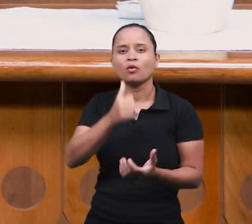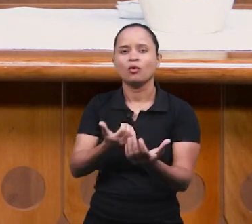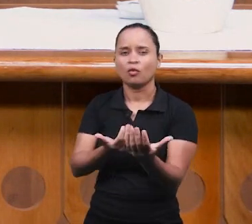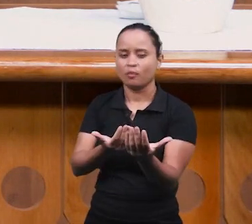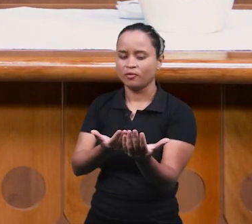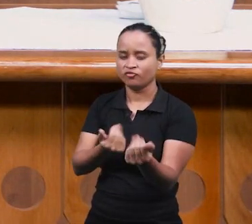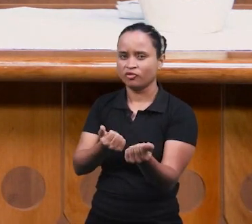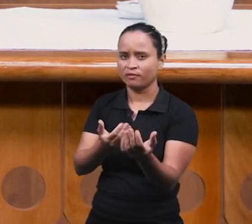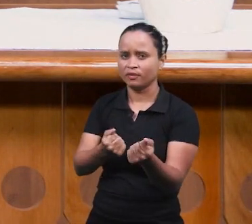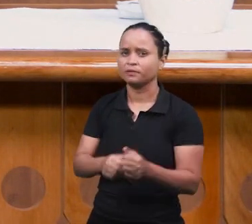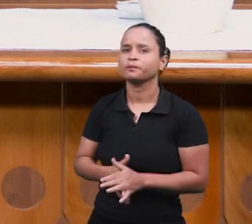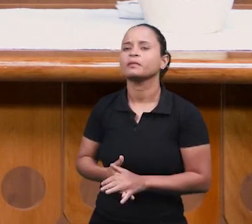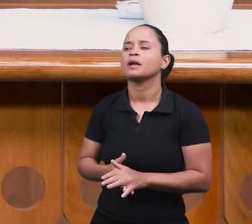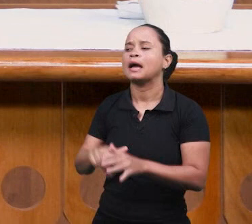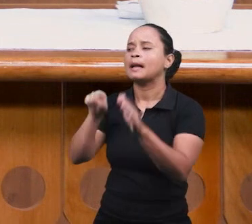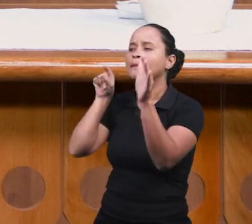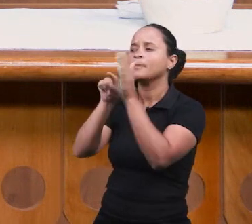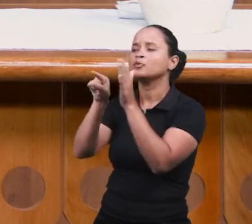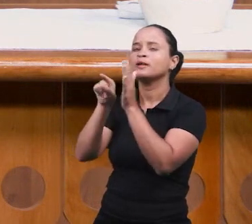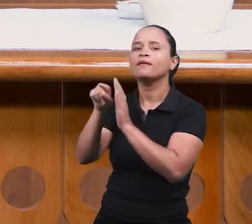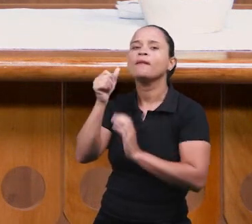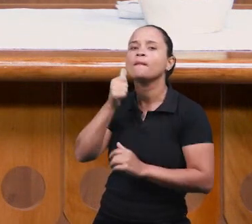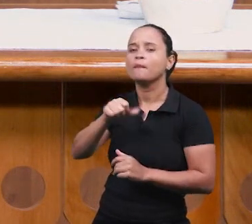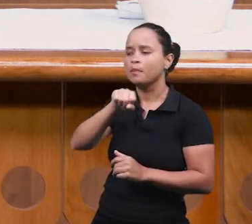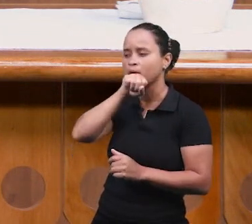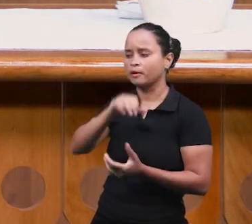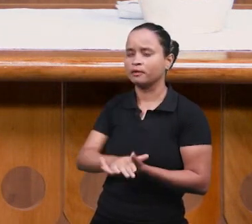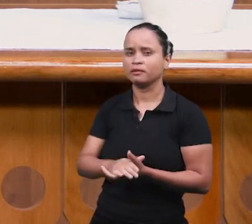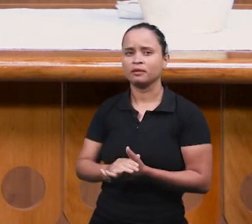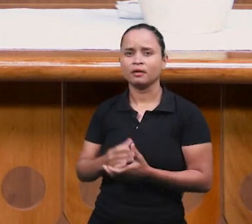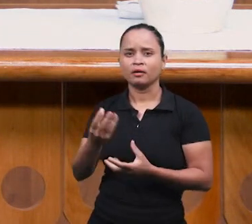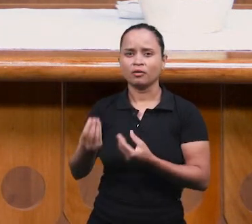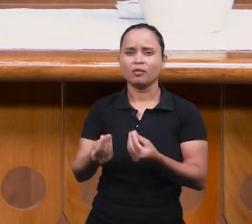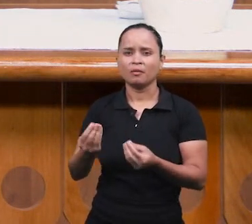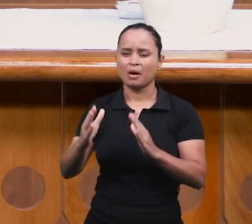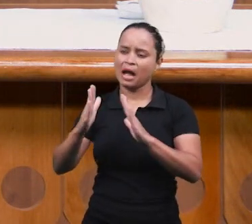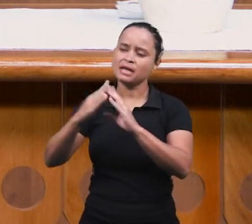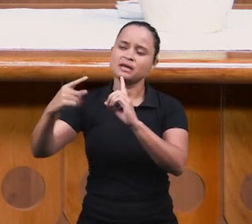nous devons suivre ces orientations, toutes ces orientations.